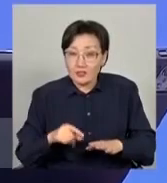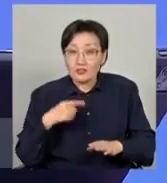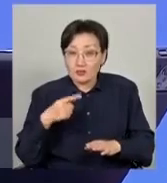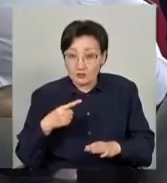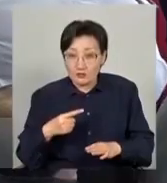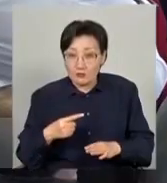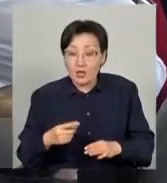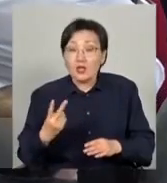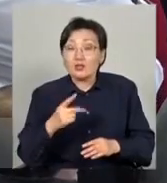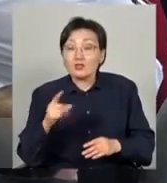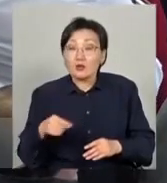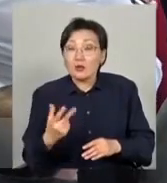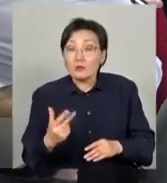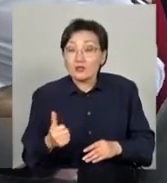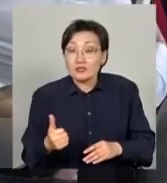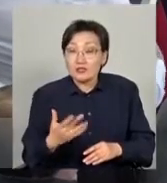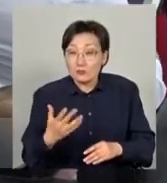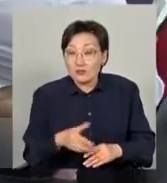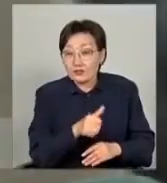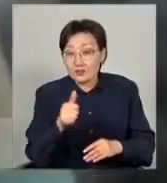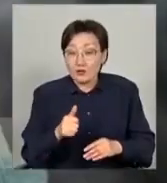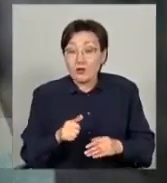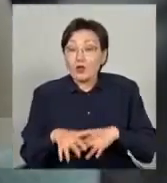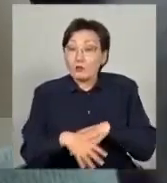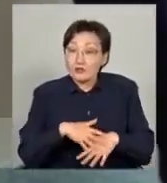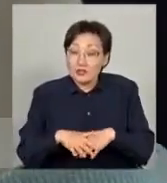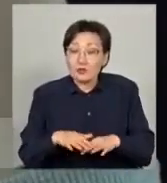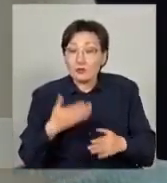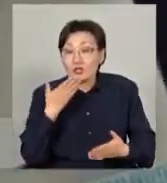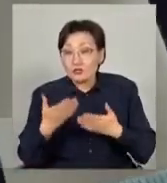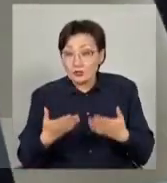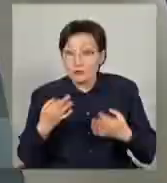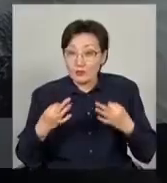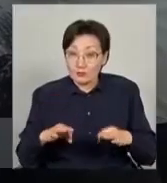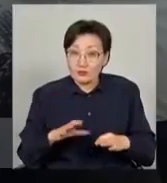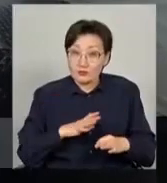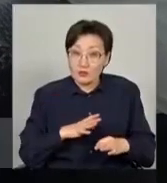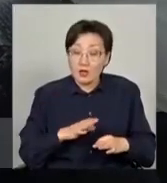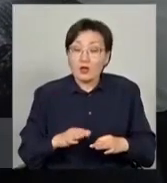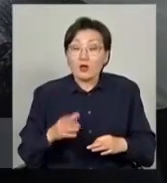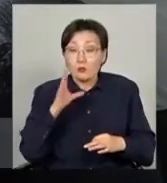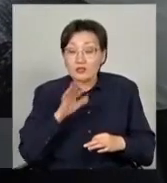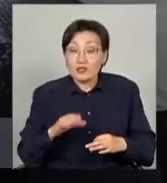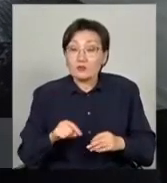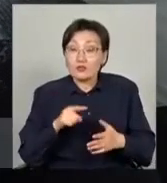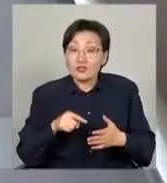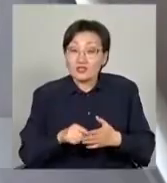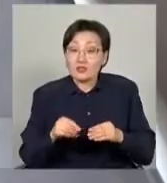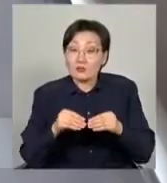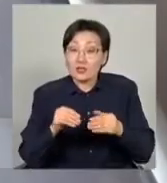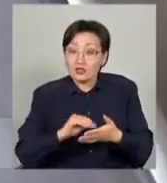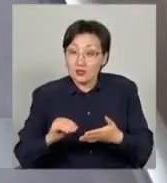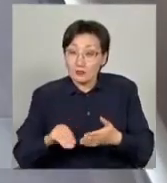білдірсе керек. 2,5 сағатқа созылған жүздесуде халық сұрақтарын емін-еркін қоюға мүмкіндік алды. Ал үлгермегендері сауалдарын жәшікке